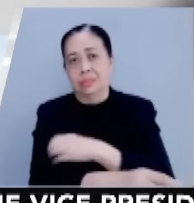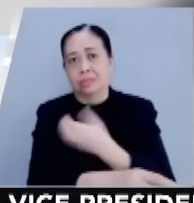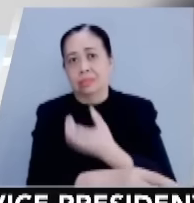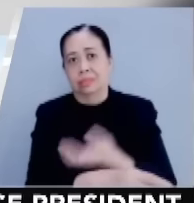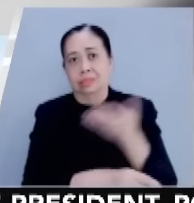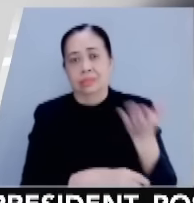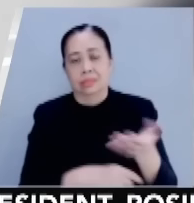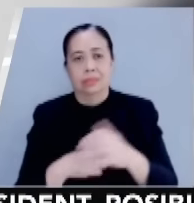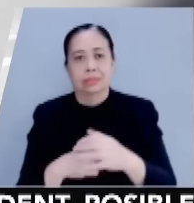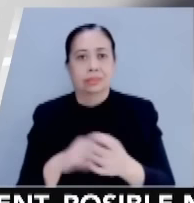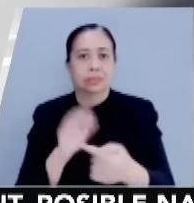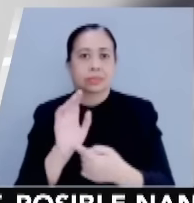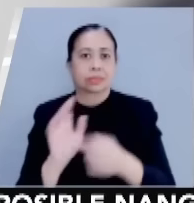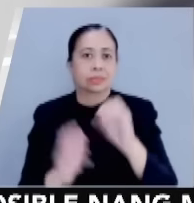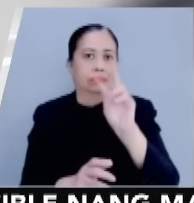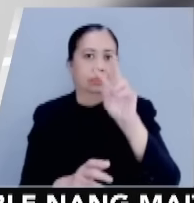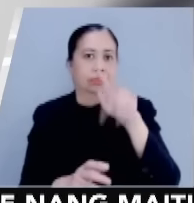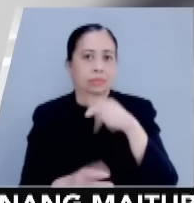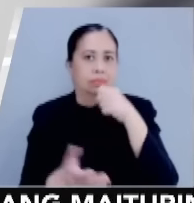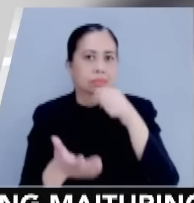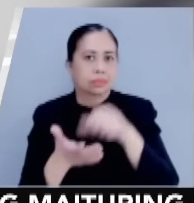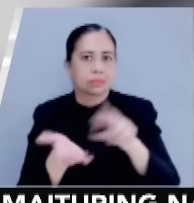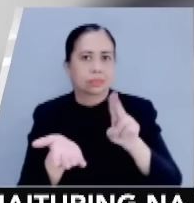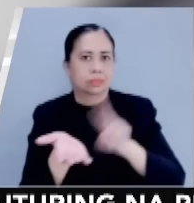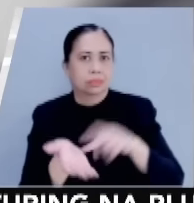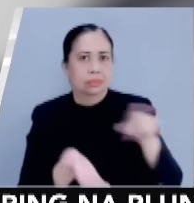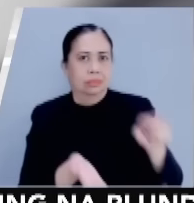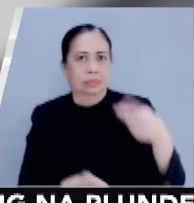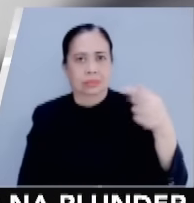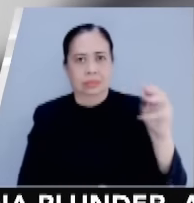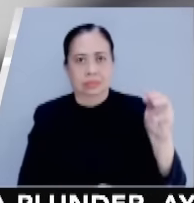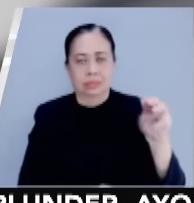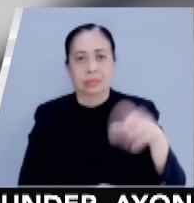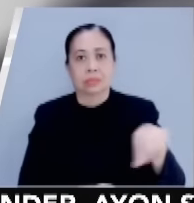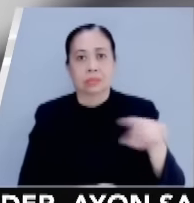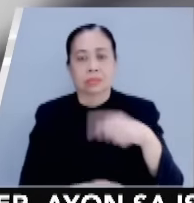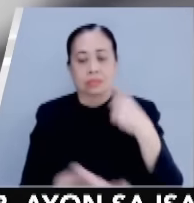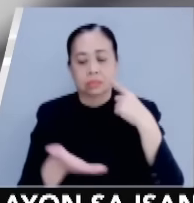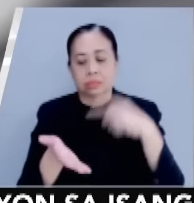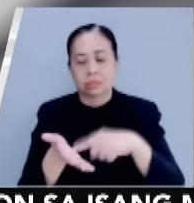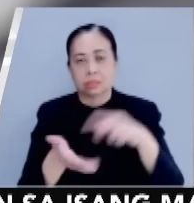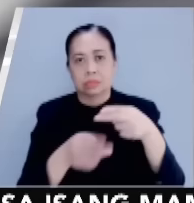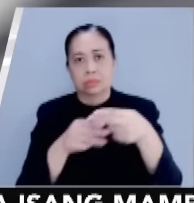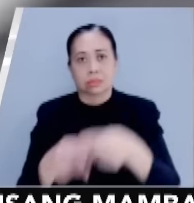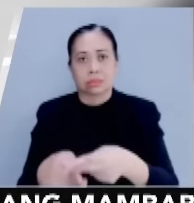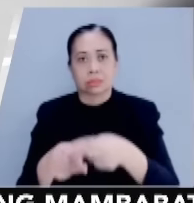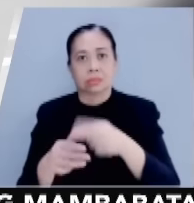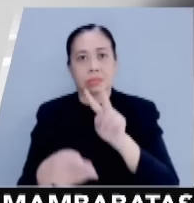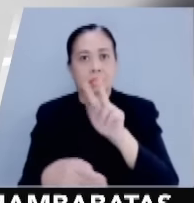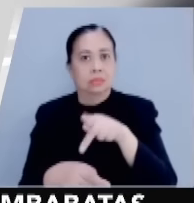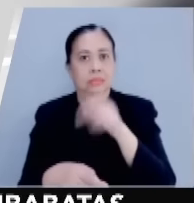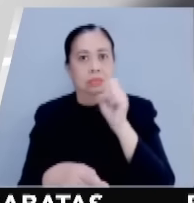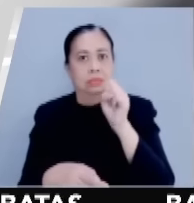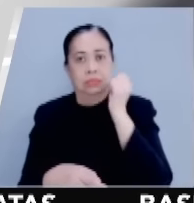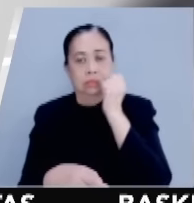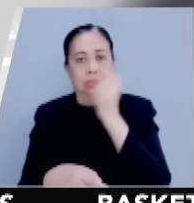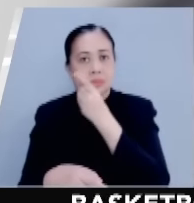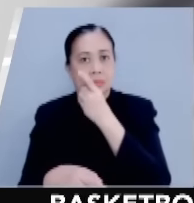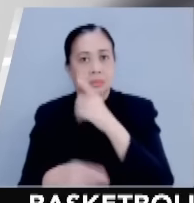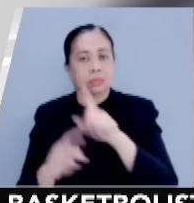ng OVP ang isang liham na pirmado ni Mercado kung saan ay binanggit ang pangalan ni Vice President Sara Duterte. Kalakip nito